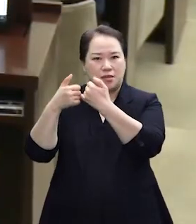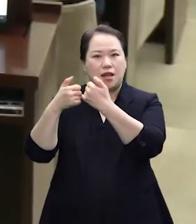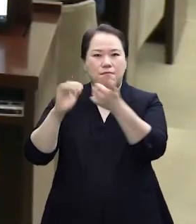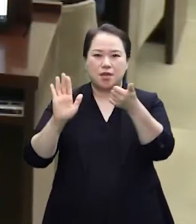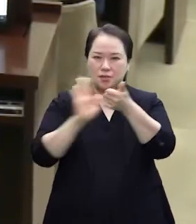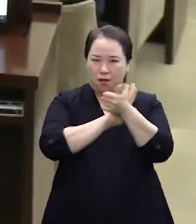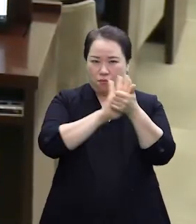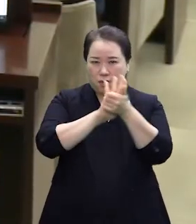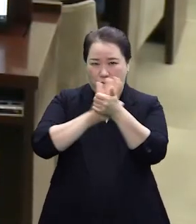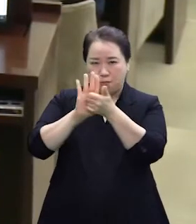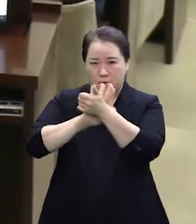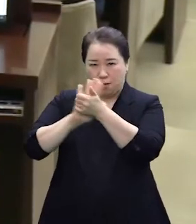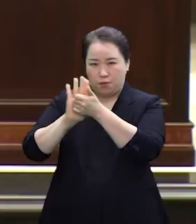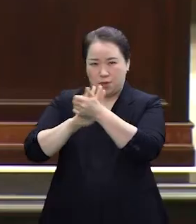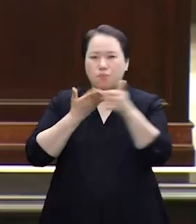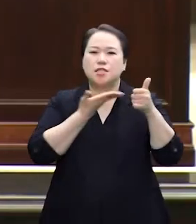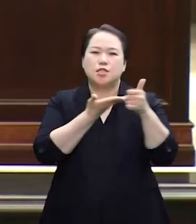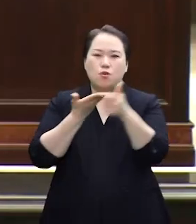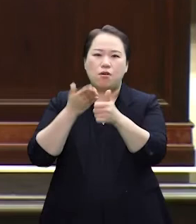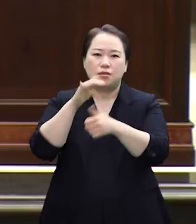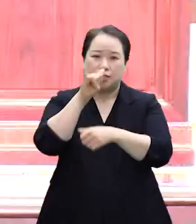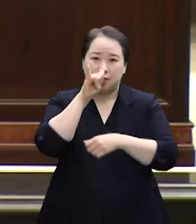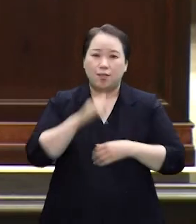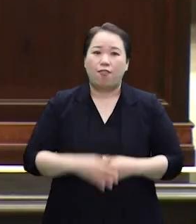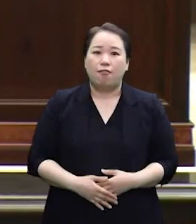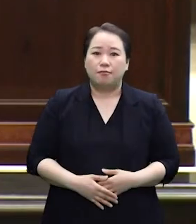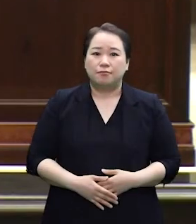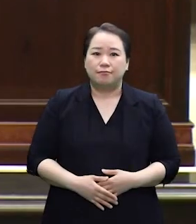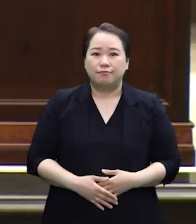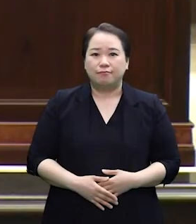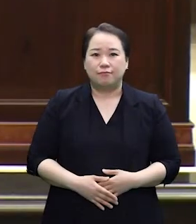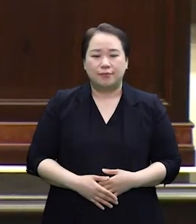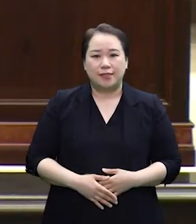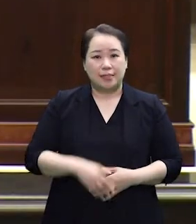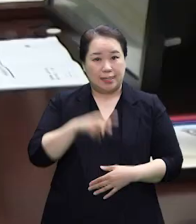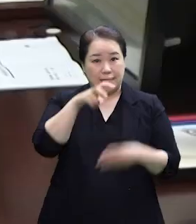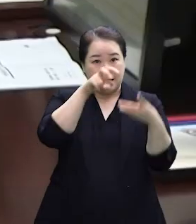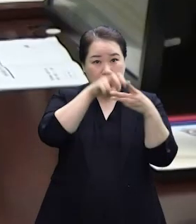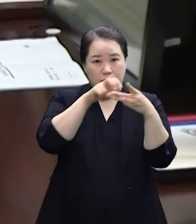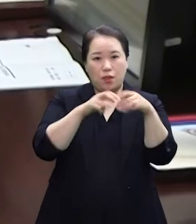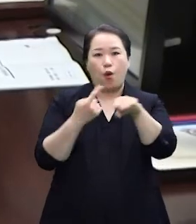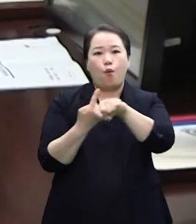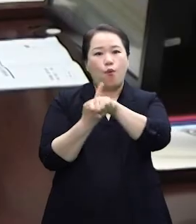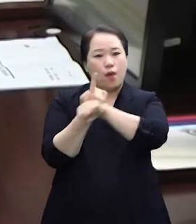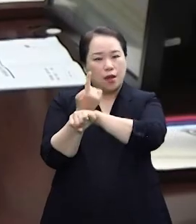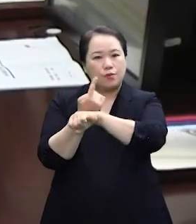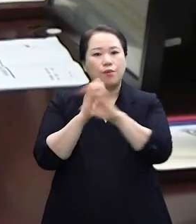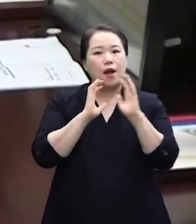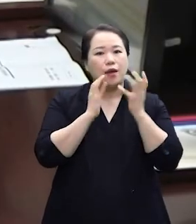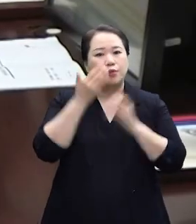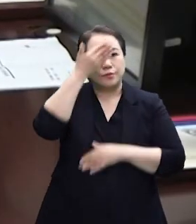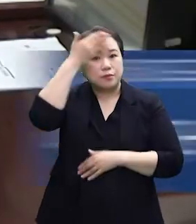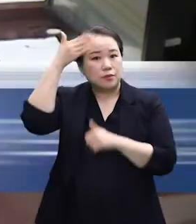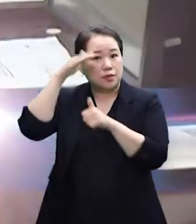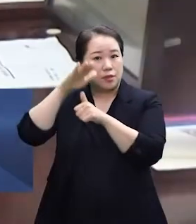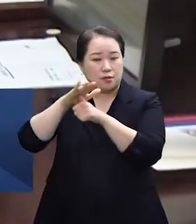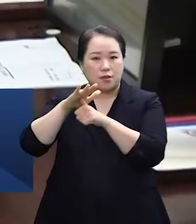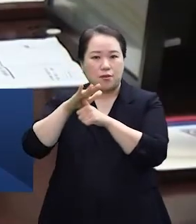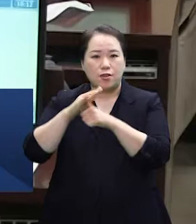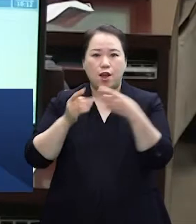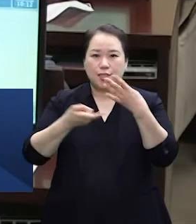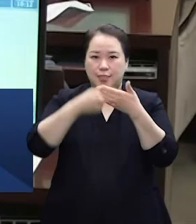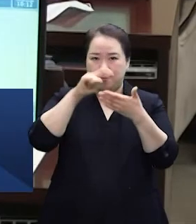개인상담 등의 심리지원 서비스를 받도록 지원한다는 것인데요. 심리지원센터 이외에도 아동과